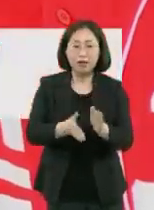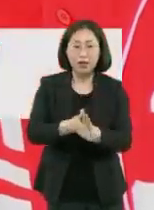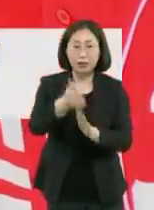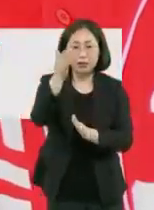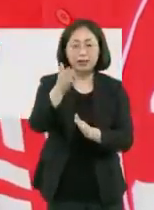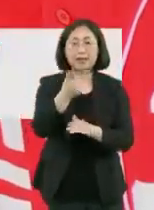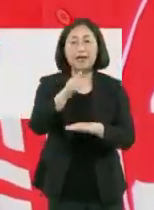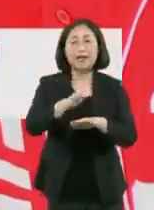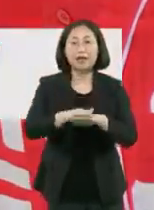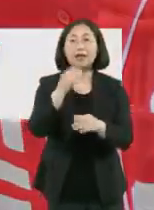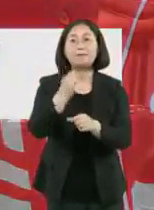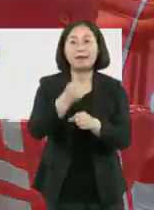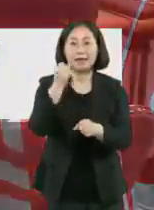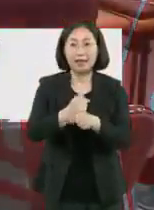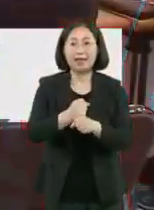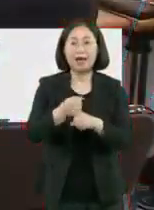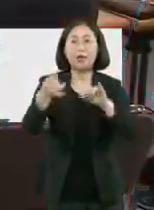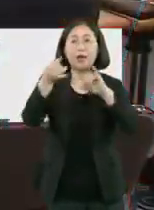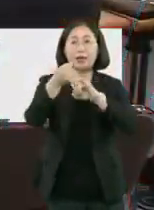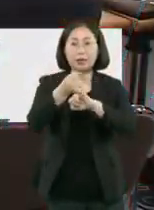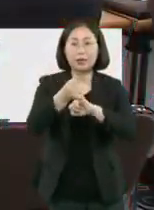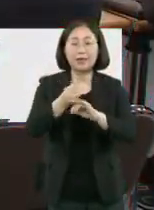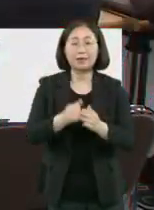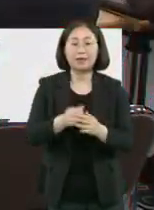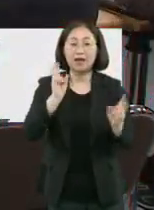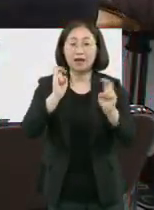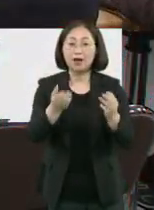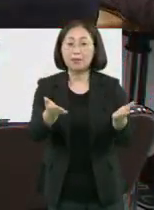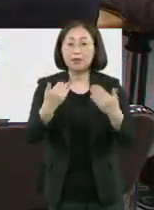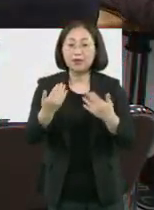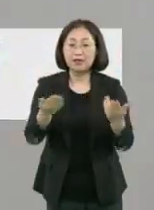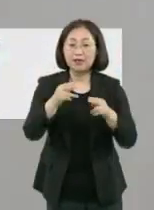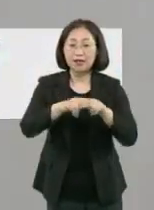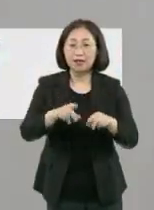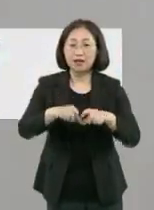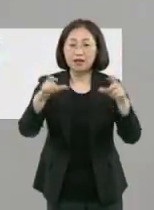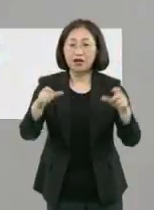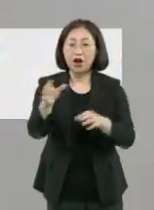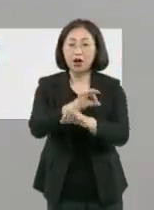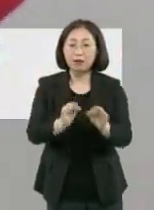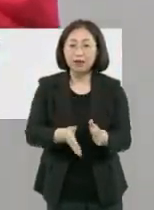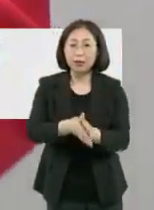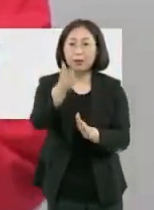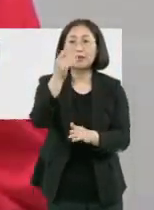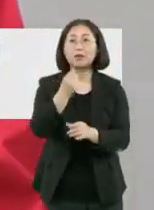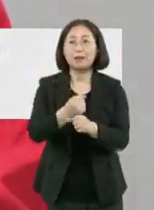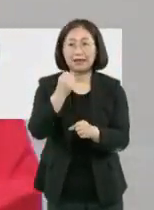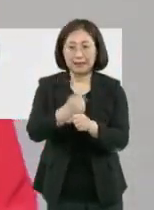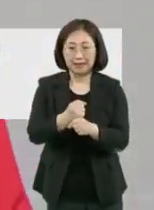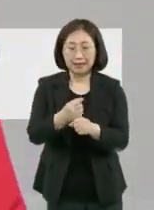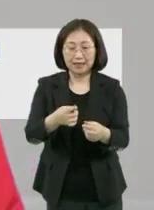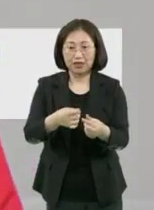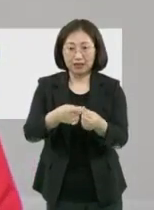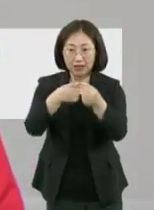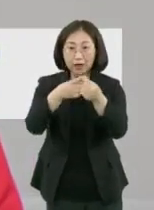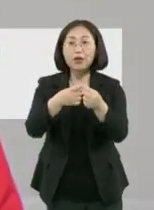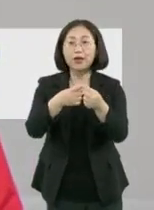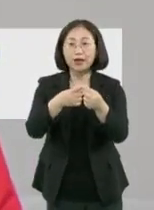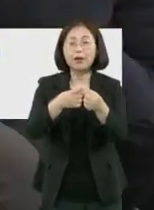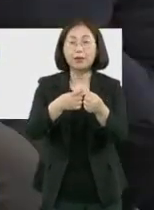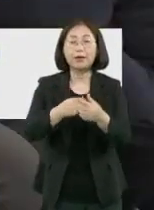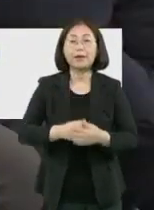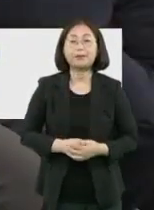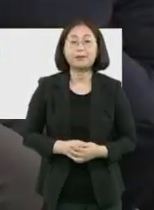기초를 쌓겠다고 약속했습니다. 기업 유치와 일자리로 대전을 경제도시로 만들겠다는 걸 최우선 과제로 삼겠다고